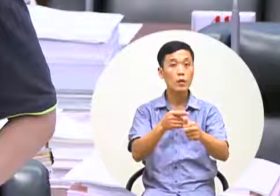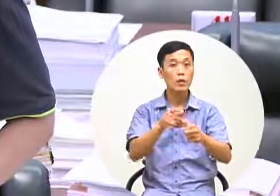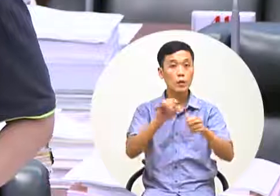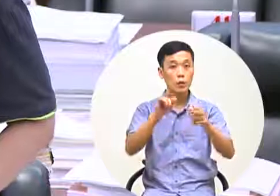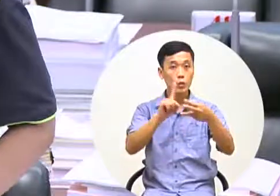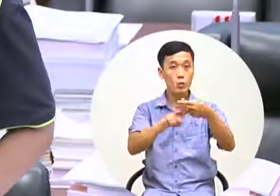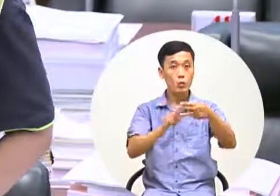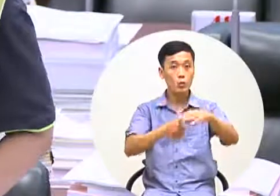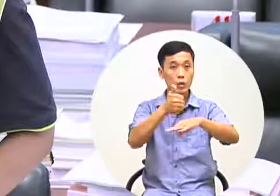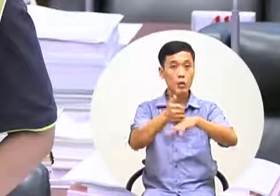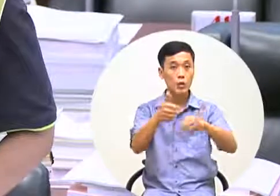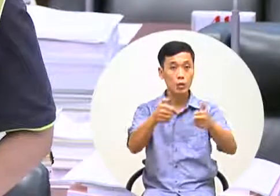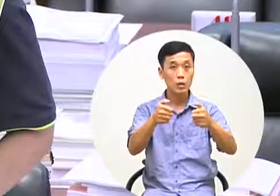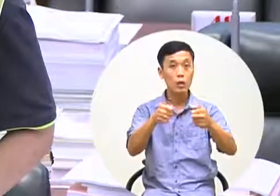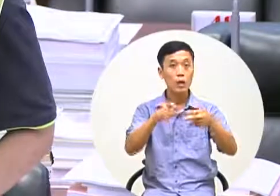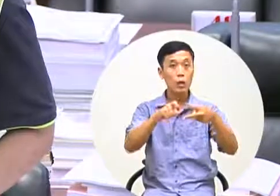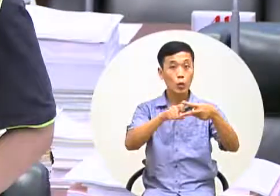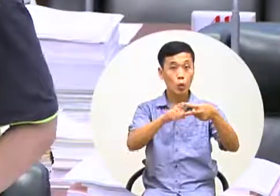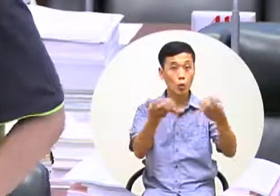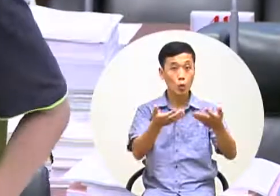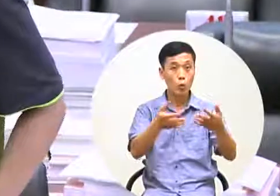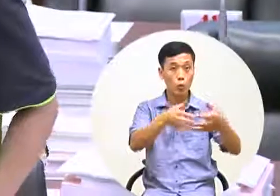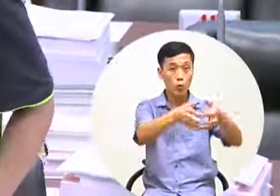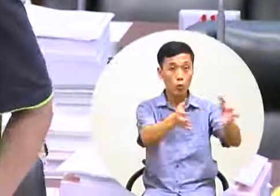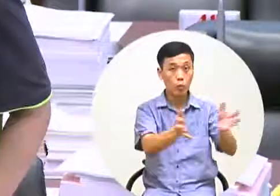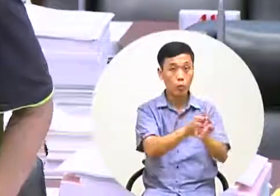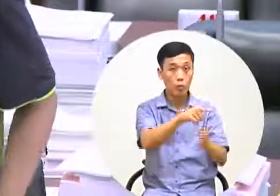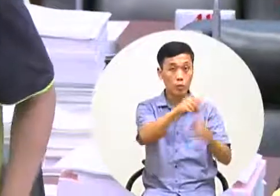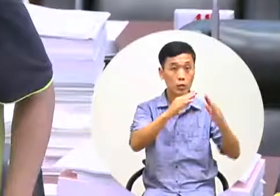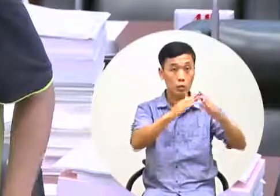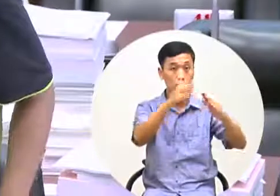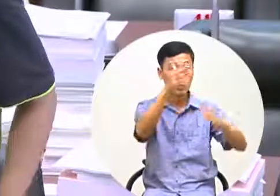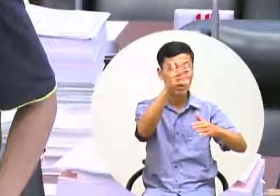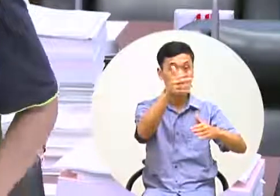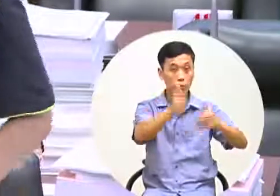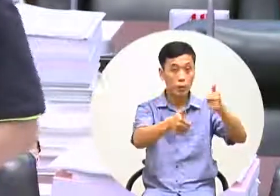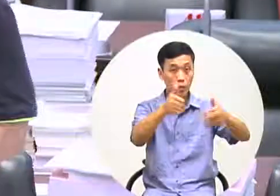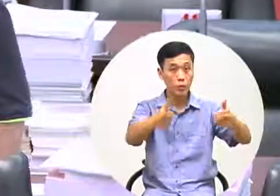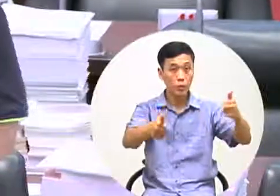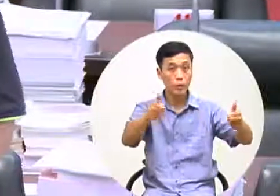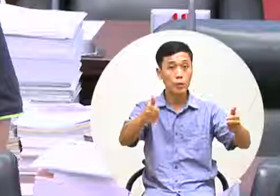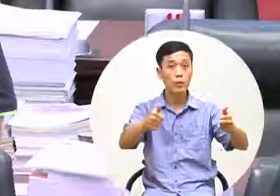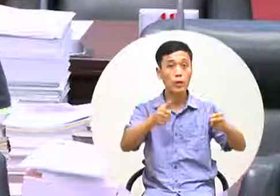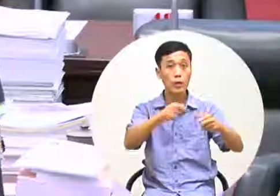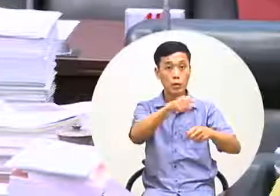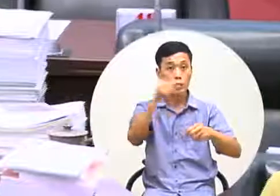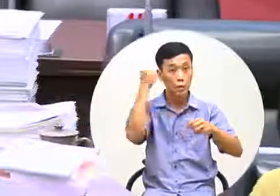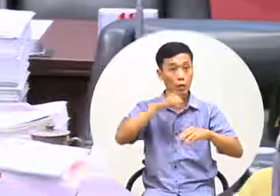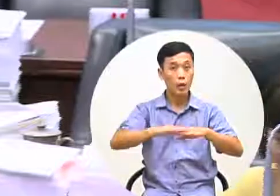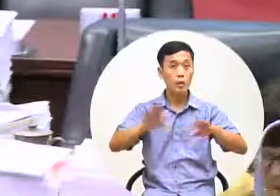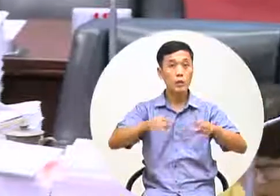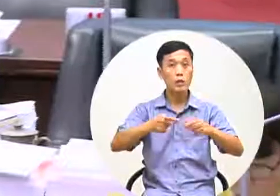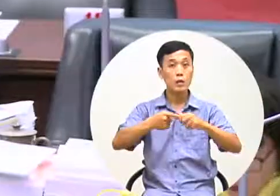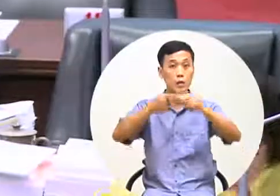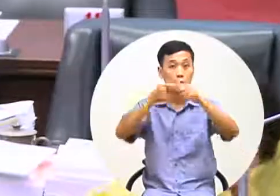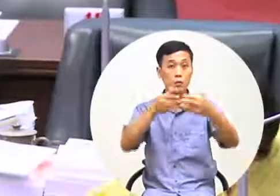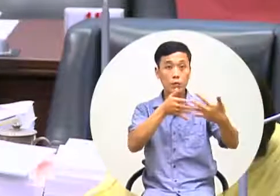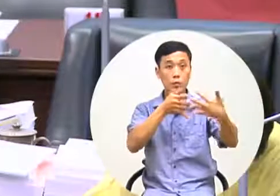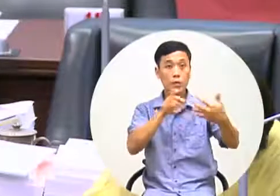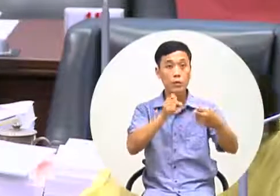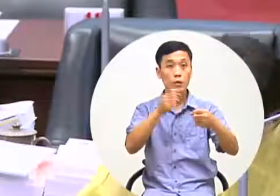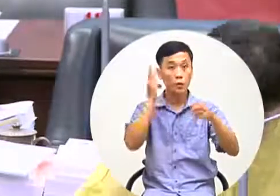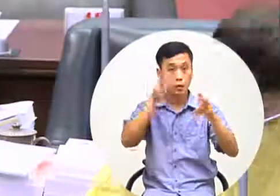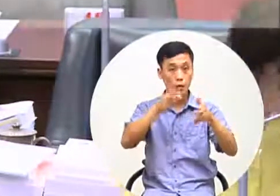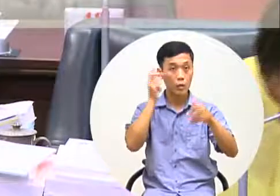门的事务官员大家早。好，今天第一个议题要跟大家讨论一下，就是高雄铁路地下化一个零损的问题的。